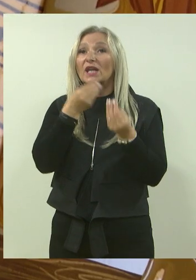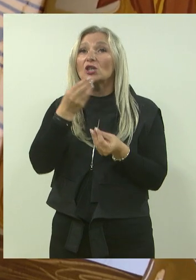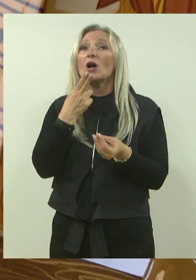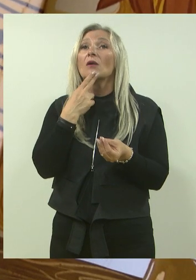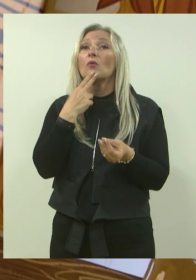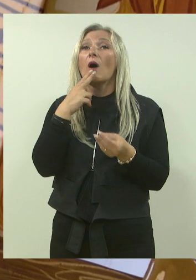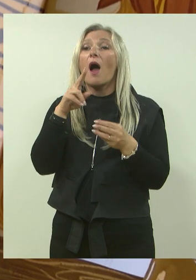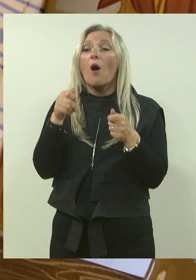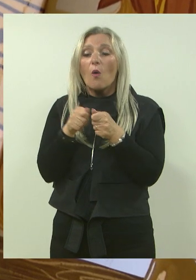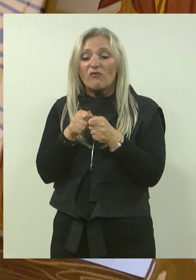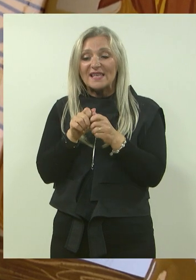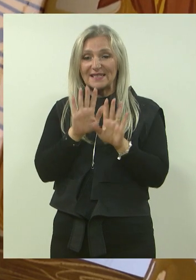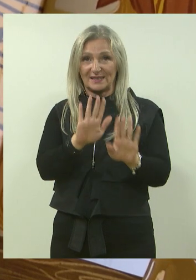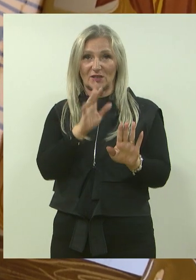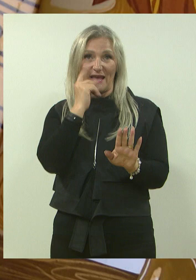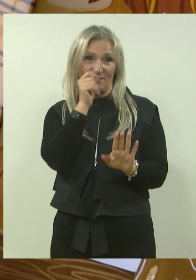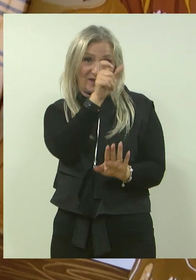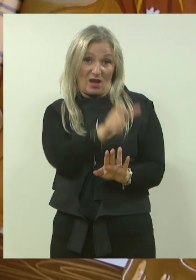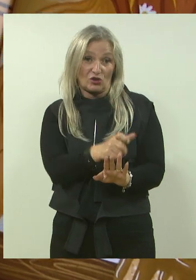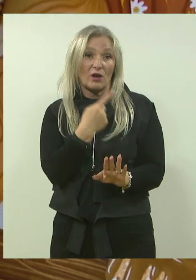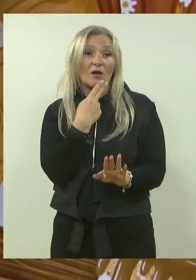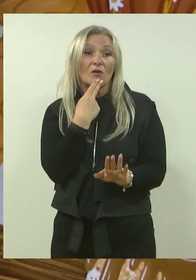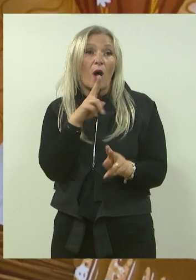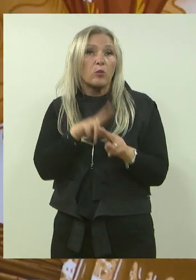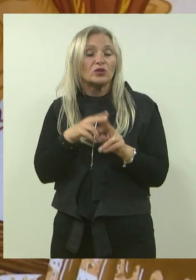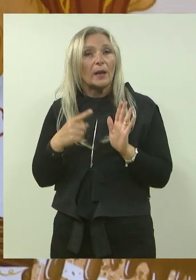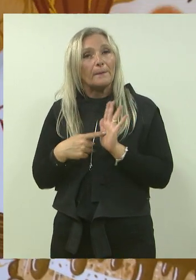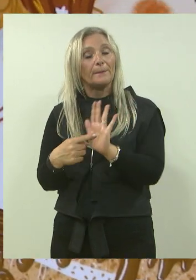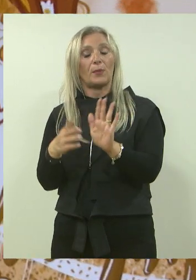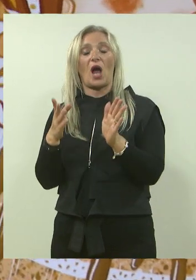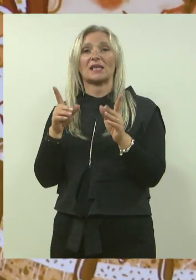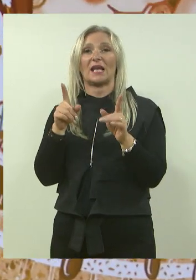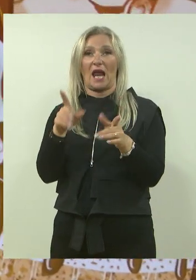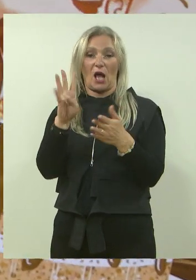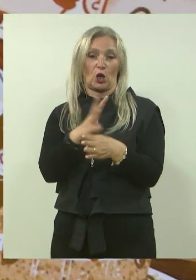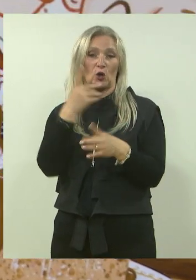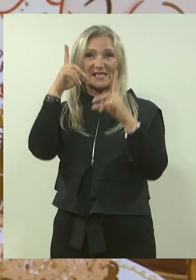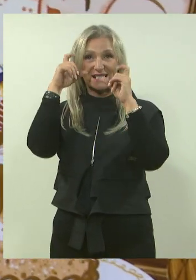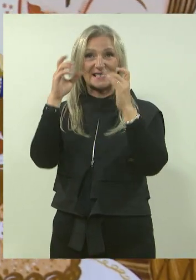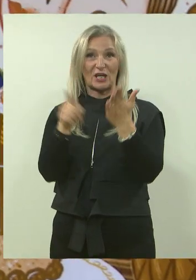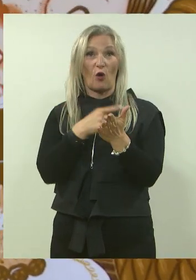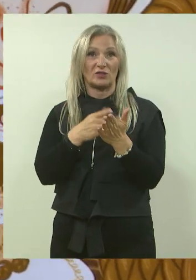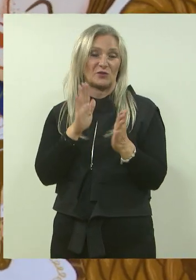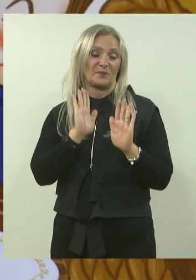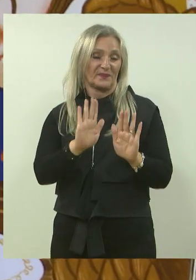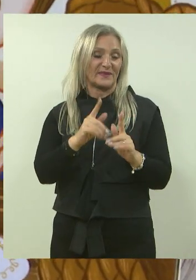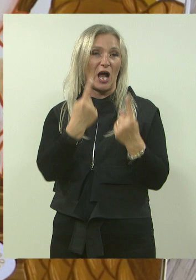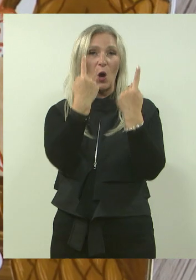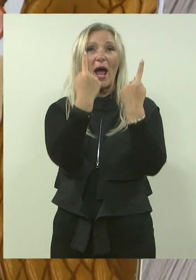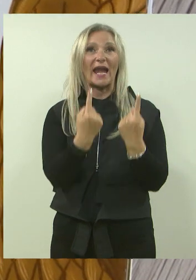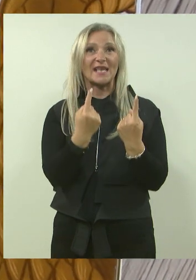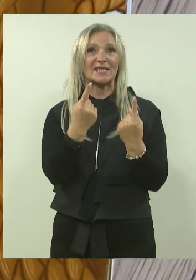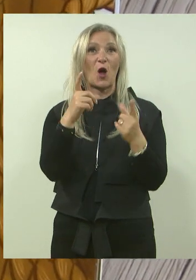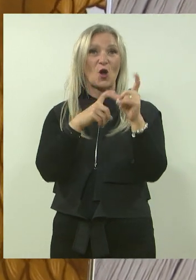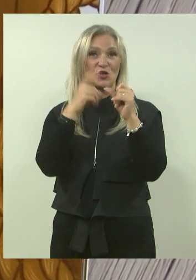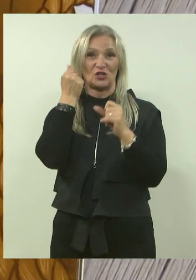koja će se vezati uz njega i koja će biti prikazana kroz jednu slikovnicu. Eto, tako je nastao zapravo Štefek. E sad, da se vratimo onda na početak,